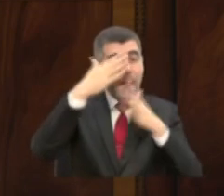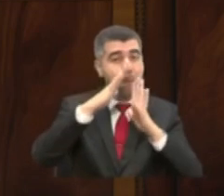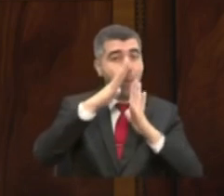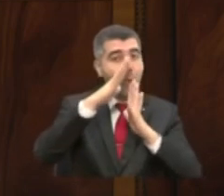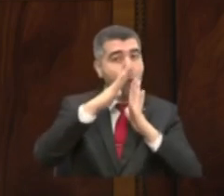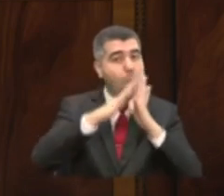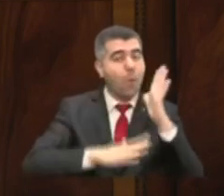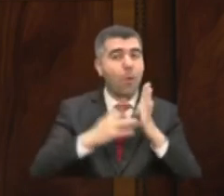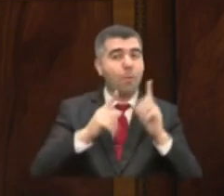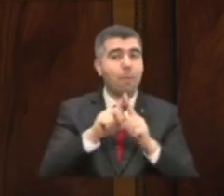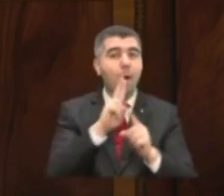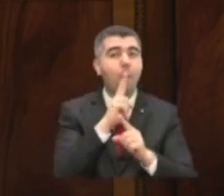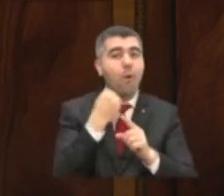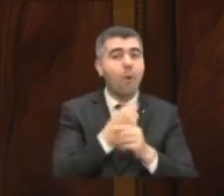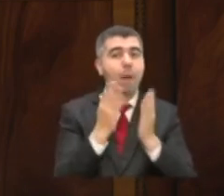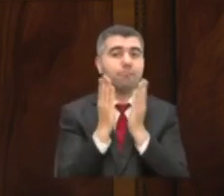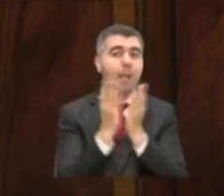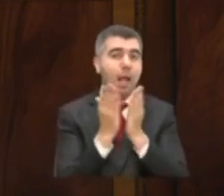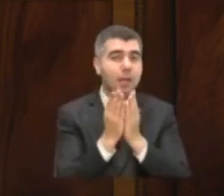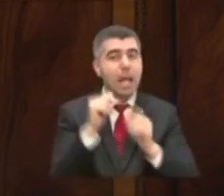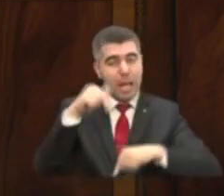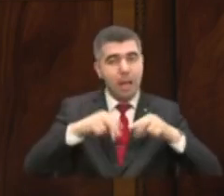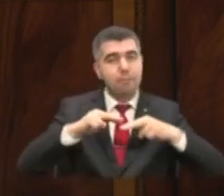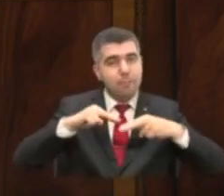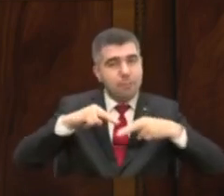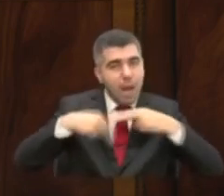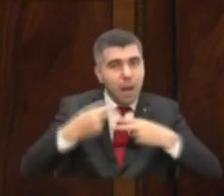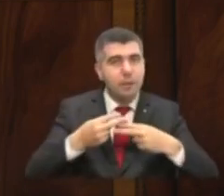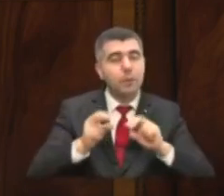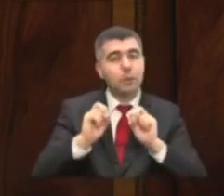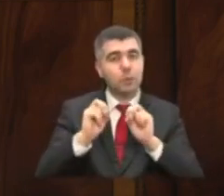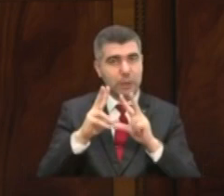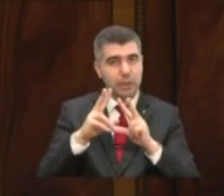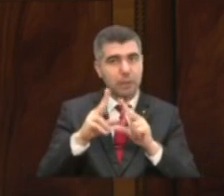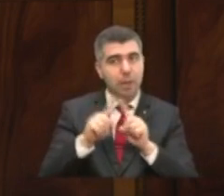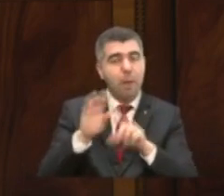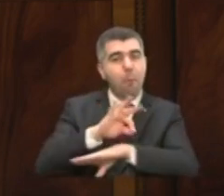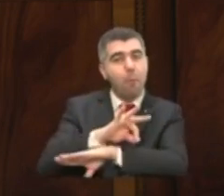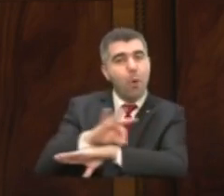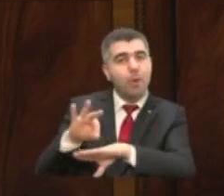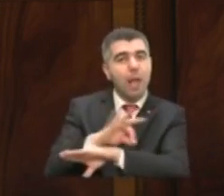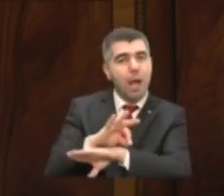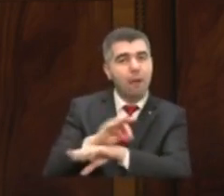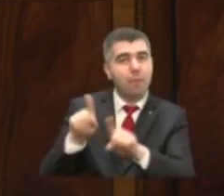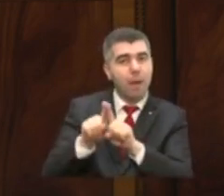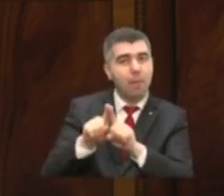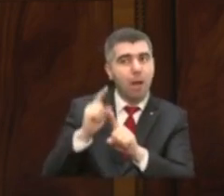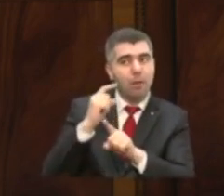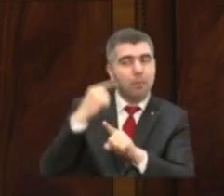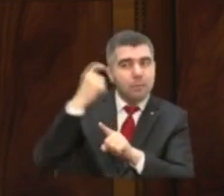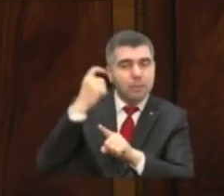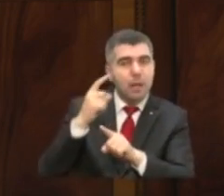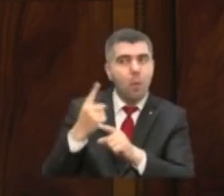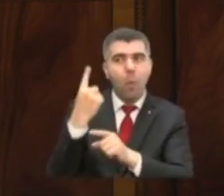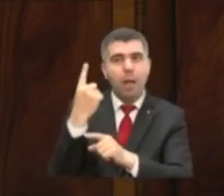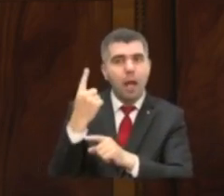المؤسسات العمومية فيها مطاعم وموفرة، باش الإنسان ذاك الموظف ما يكونش عقله تالف مع الوحدة